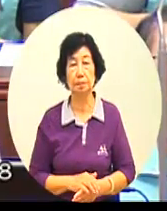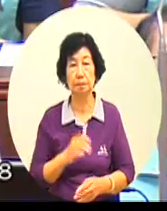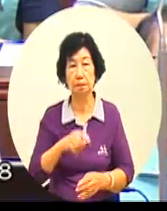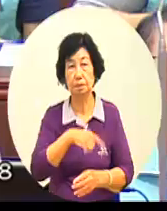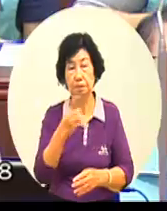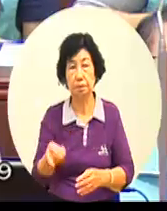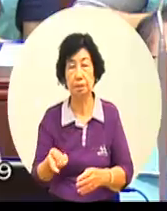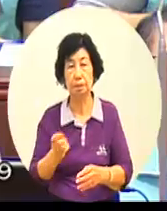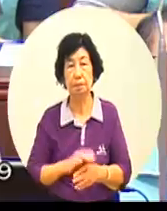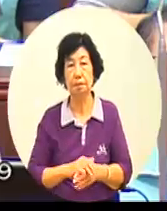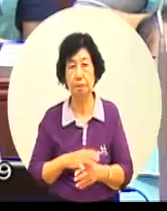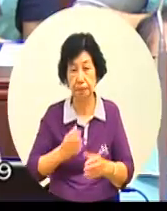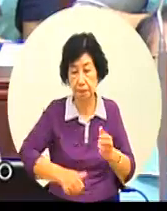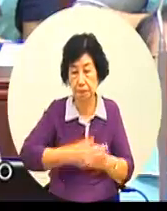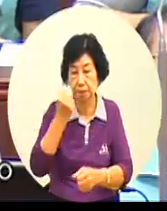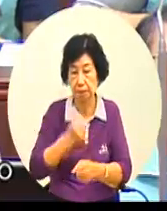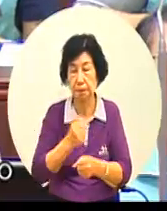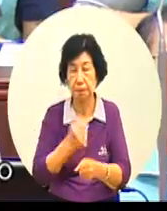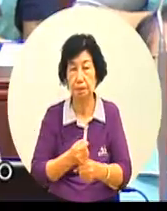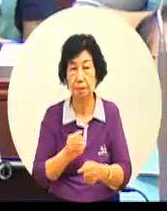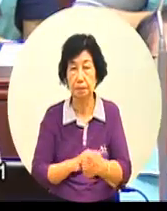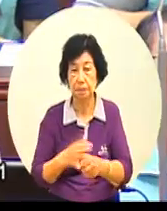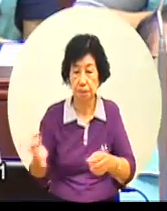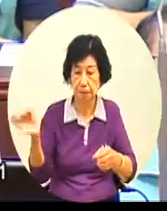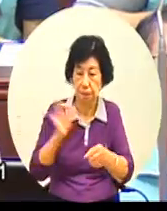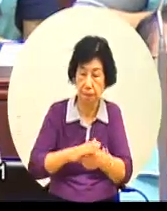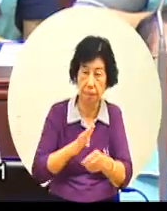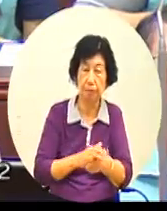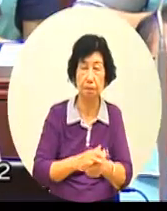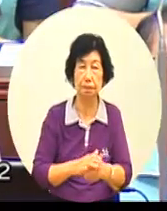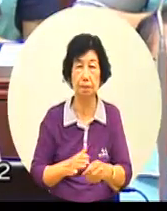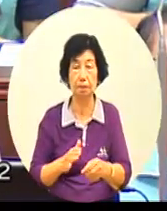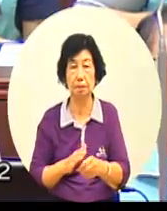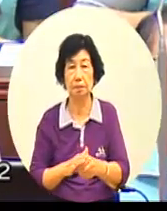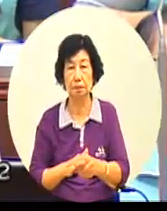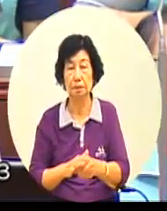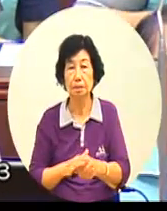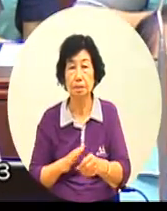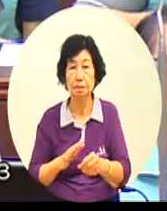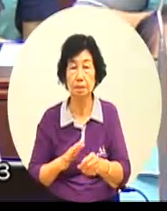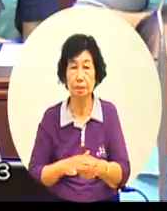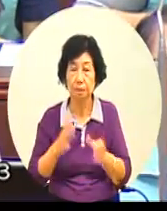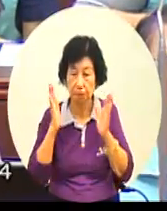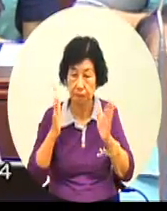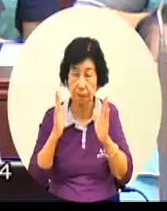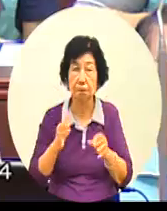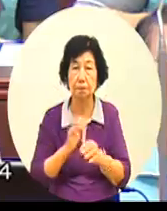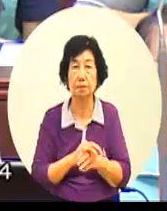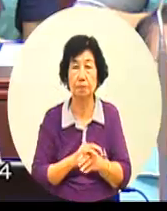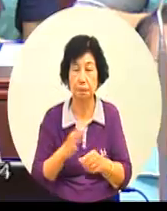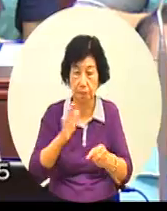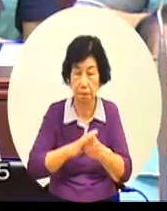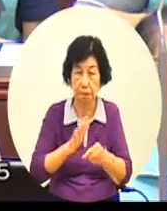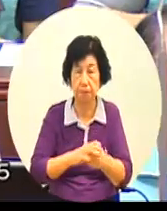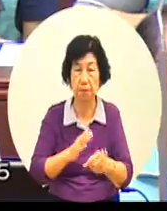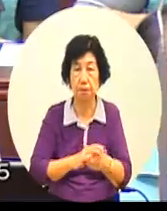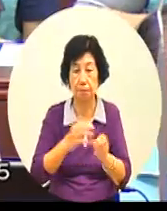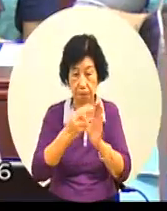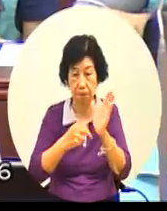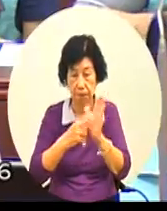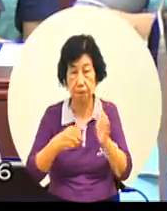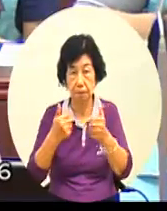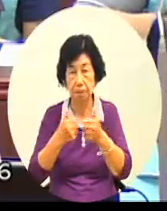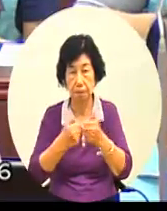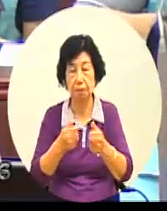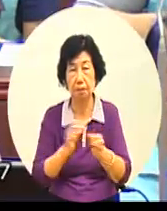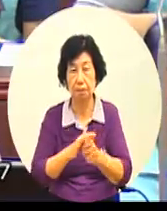到他们一些执法或是补助方案更加明确之后，我们也会召开相关的说明会，跟做各种的一些宣导的一个办